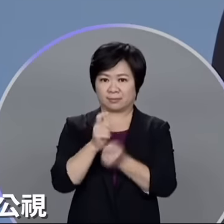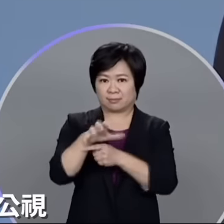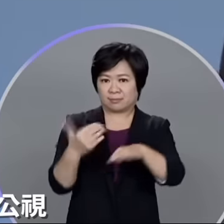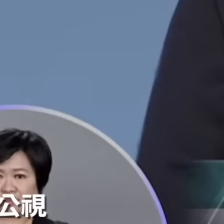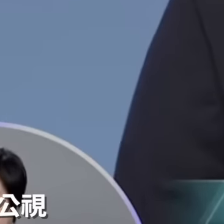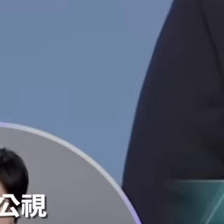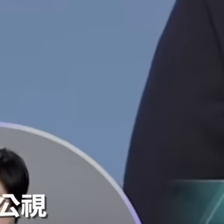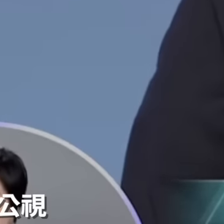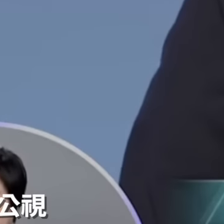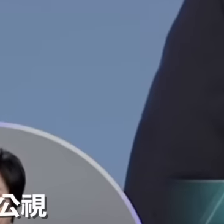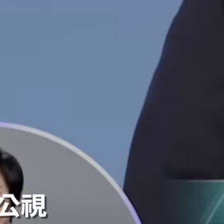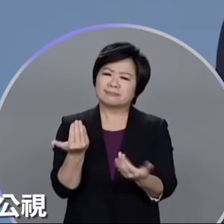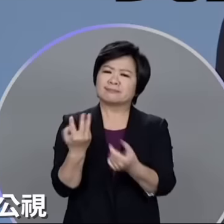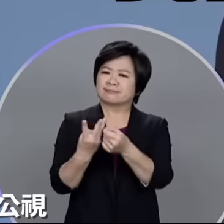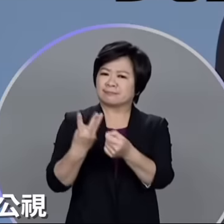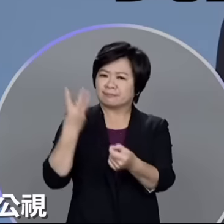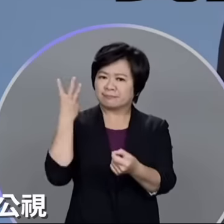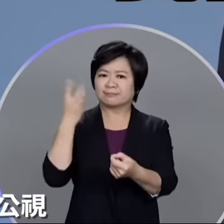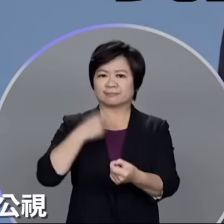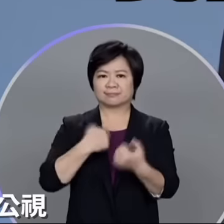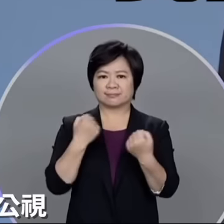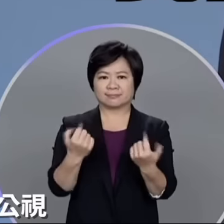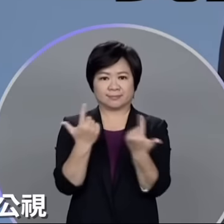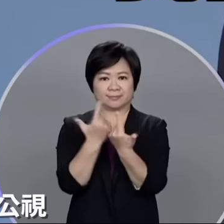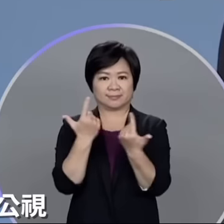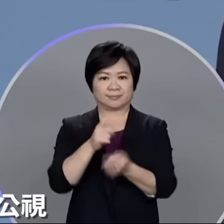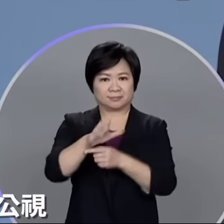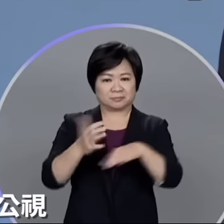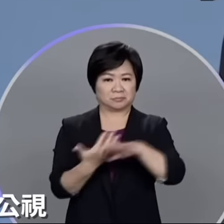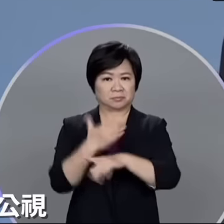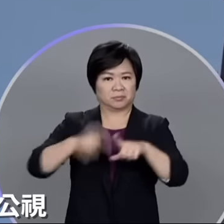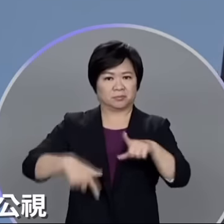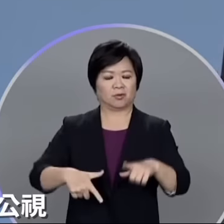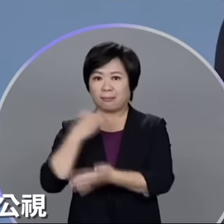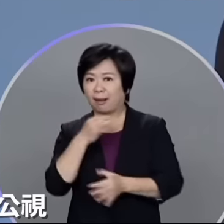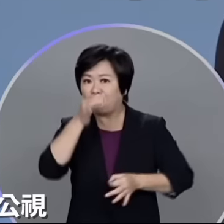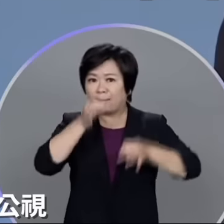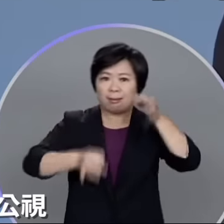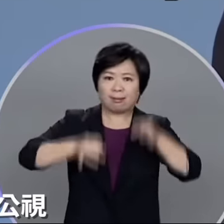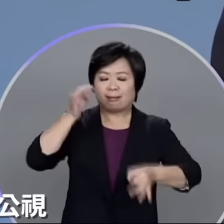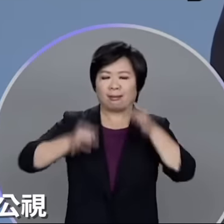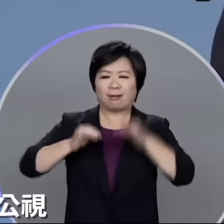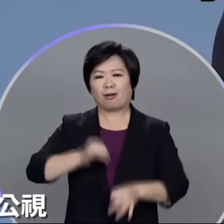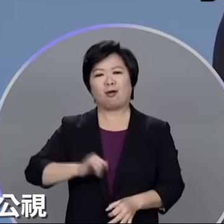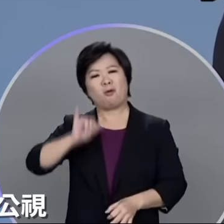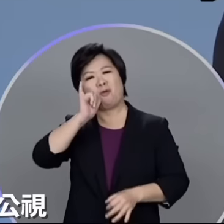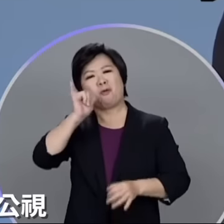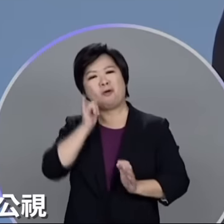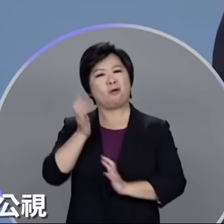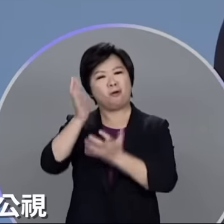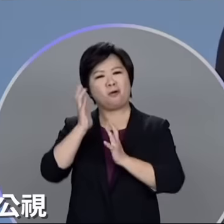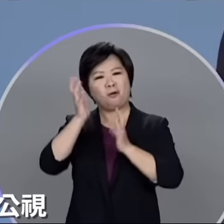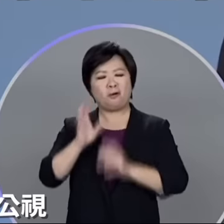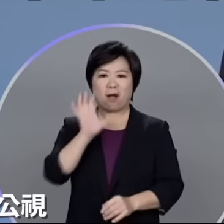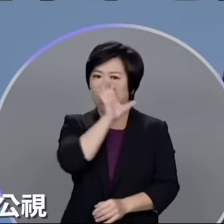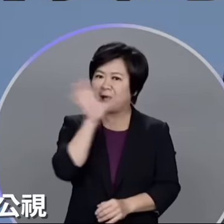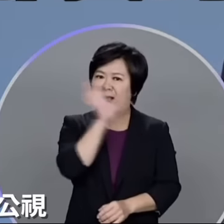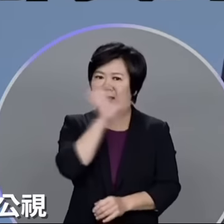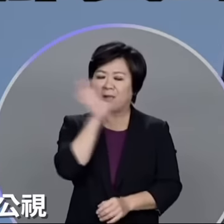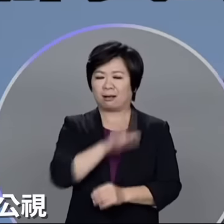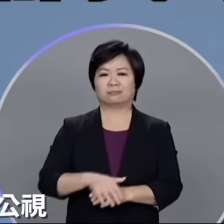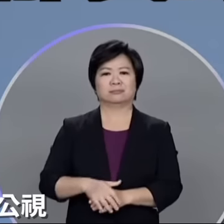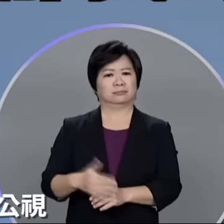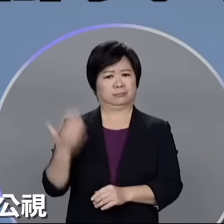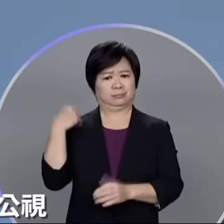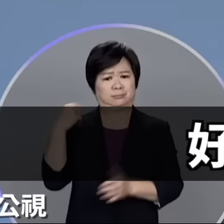司的领带，或者我们在台北农产公司真的非常的快乐，大家喝酒聊天唱歌，那真的是一